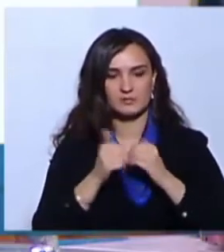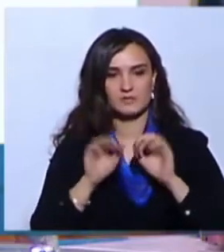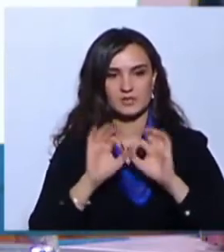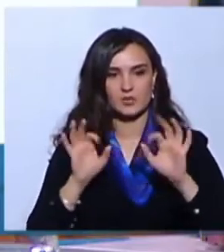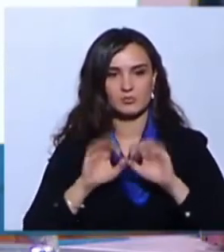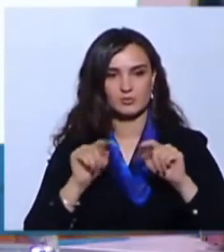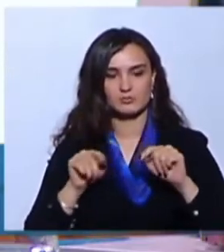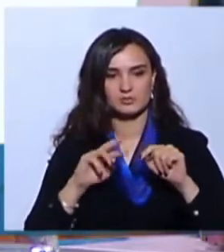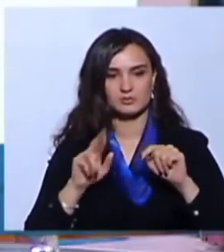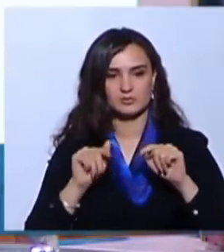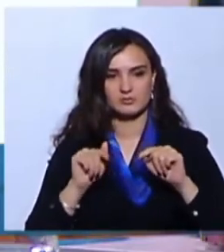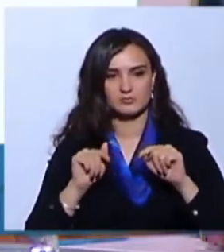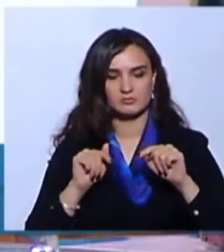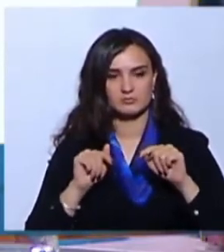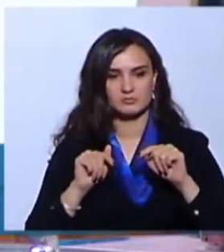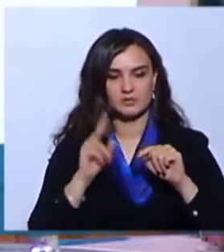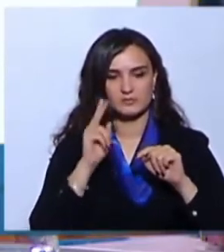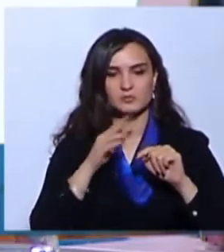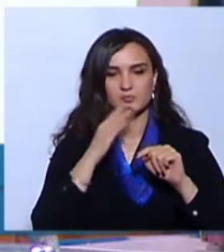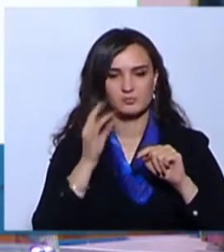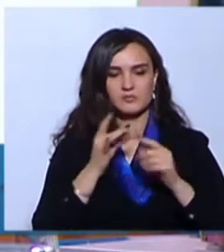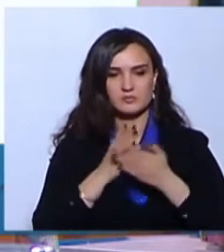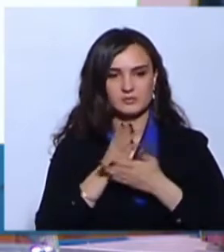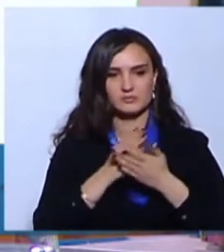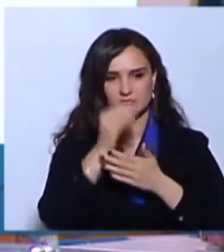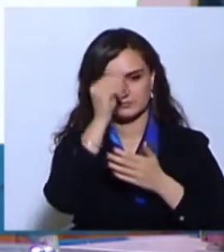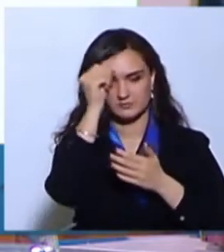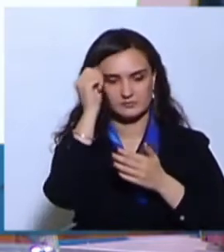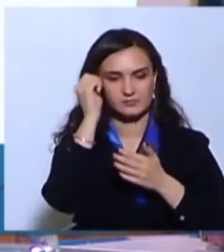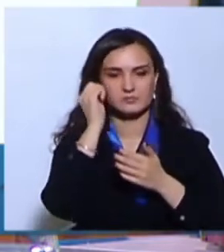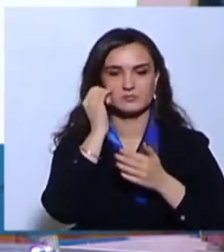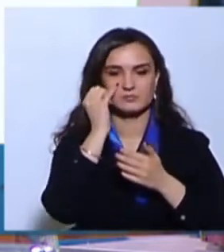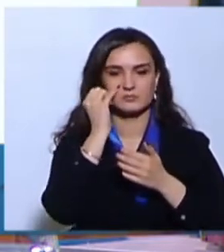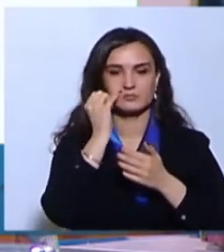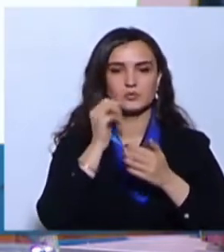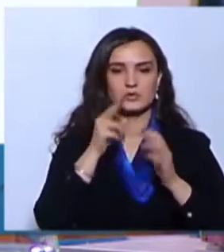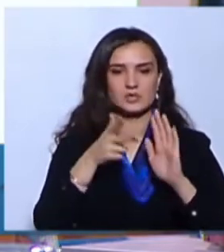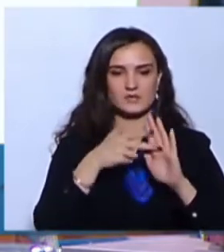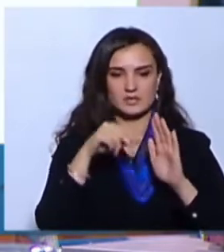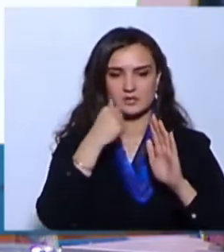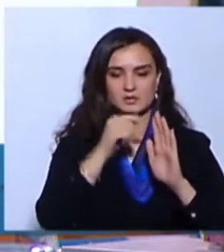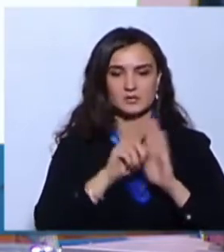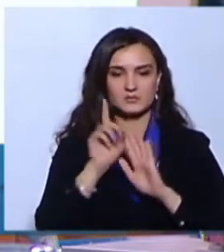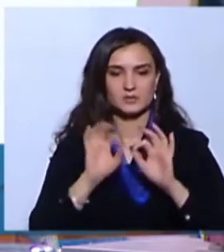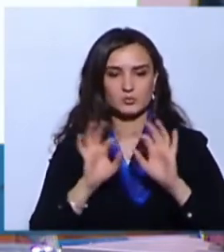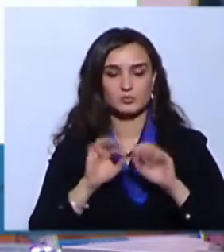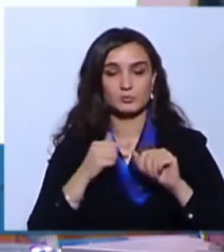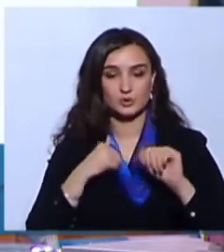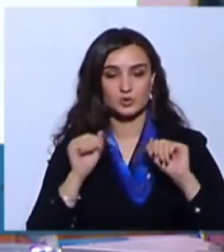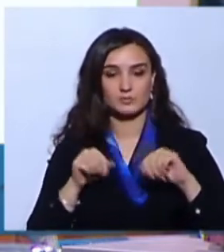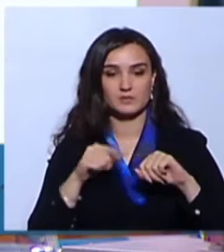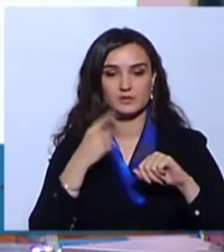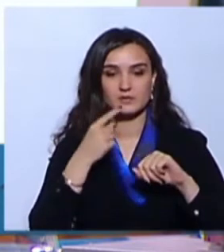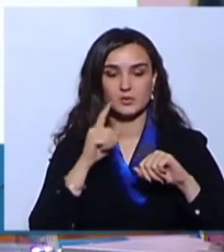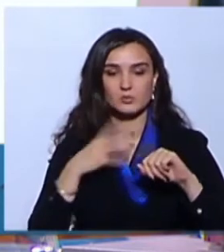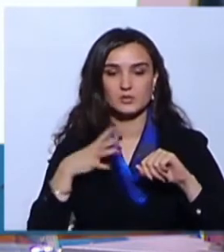ხოლმე და არ ვიცი უკვე რამდენი წელია 2008 წლიდან ყოველ შემთხვევაში ამაზე საუბრობთ და დავიწყეთ შემიძლია ვთქვა